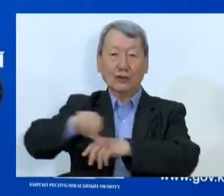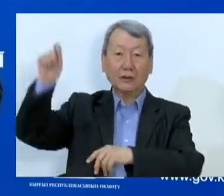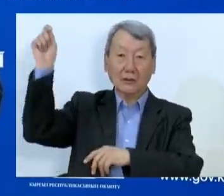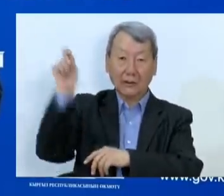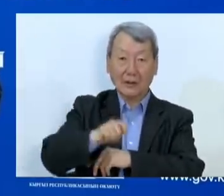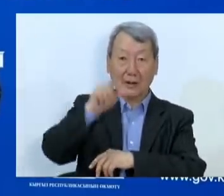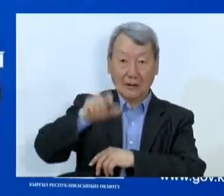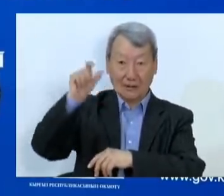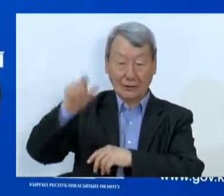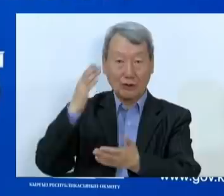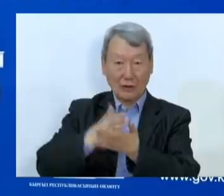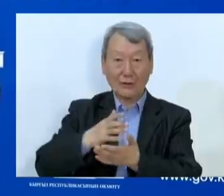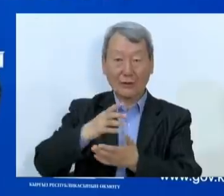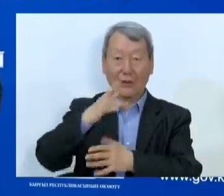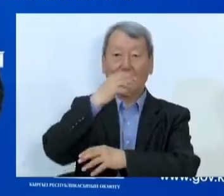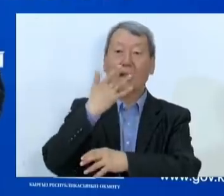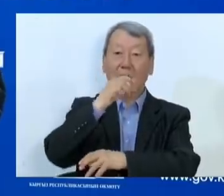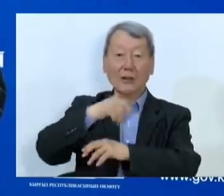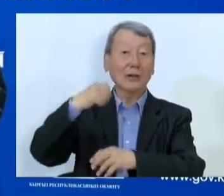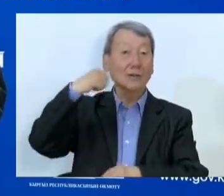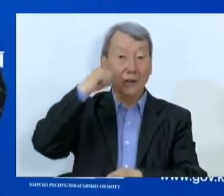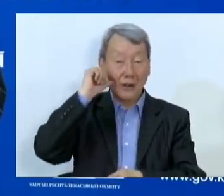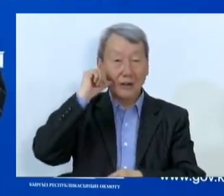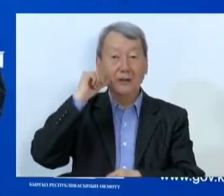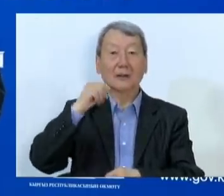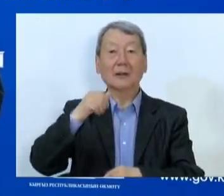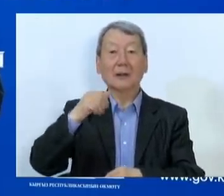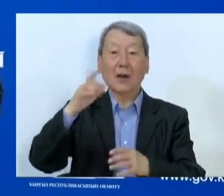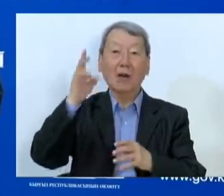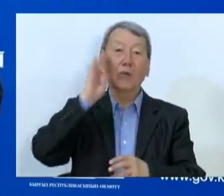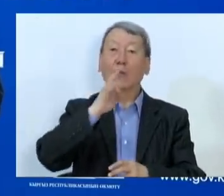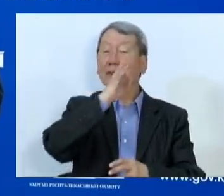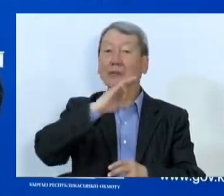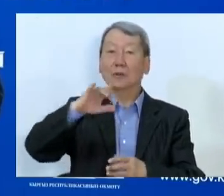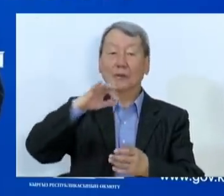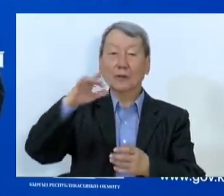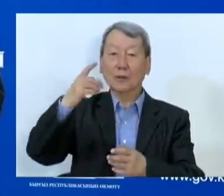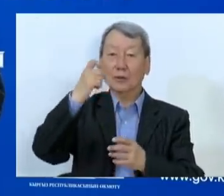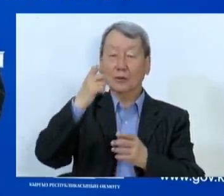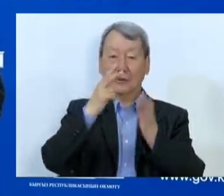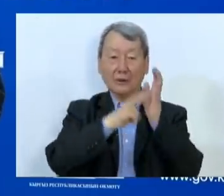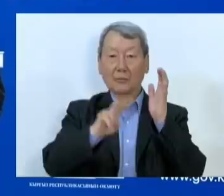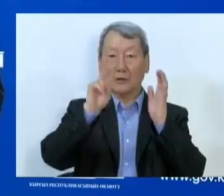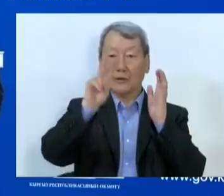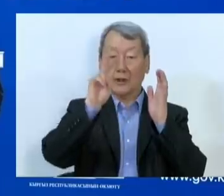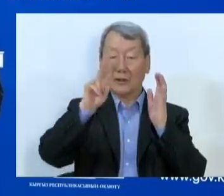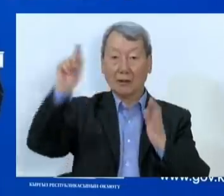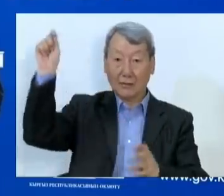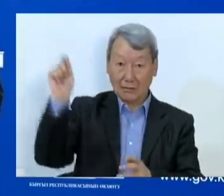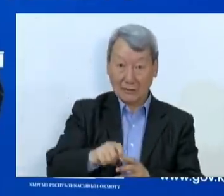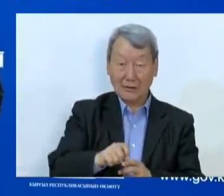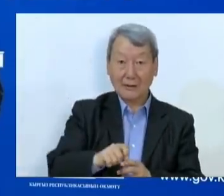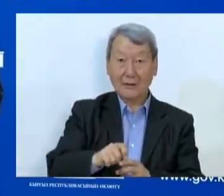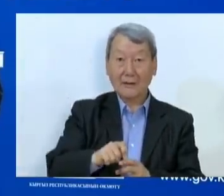жактан келип аткан жарандарыбыз бар. Мына кечээ күнү ушул Новосибирсктен дагы 172 биздин